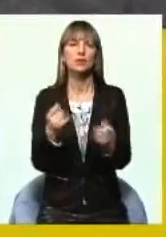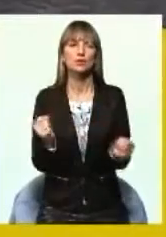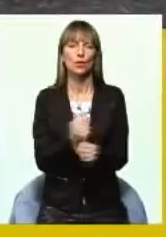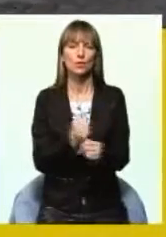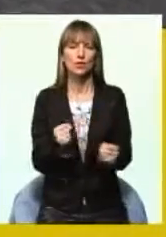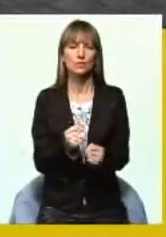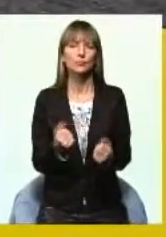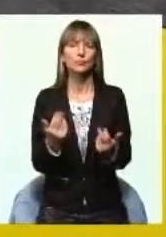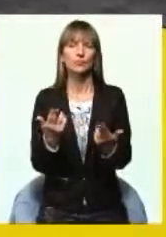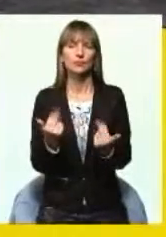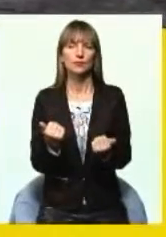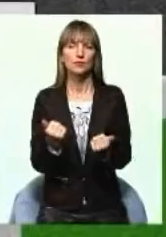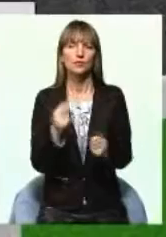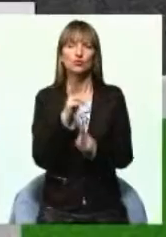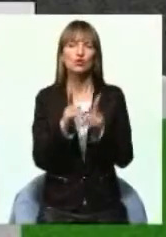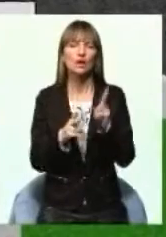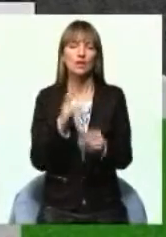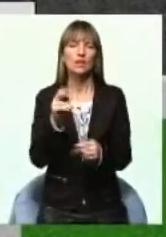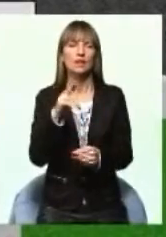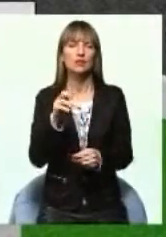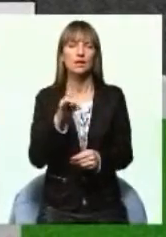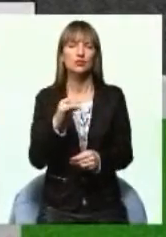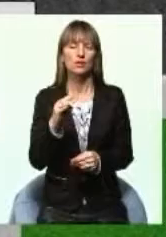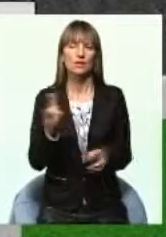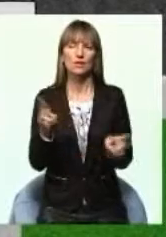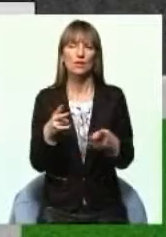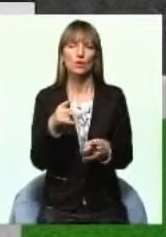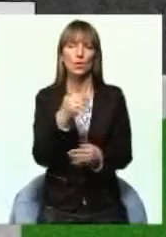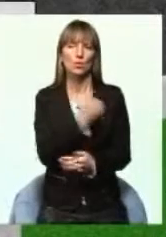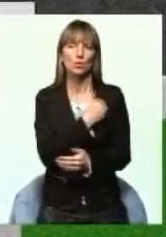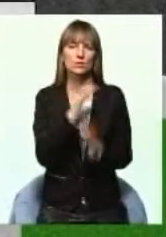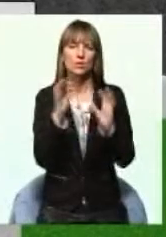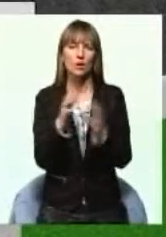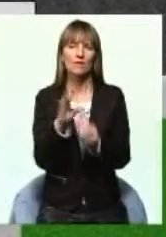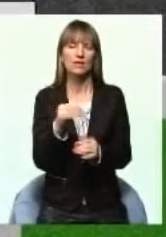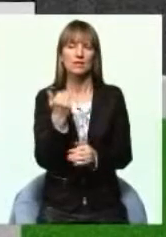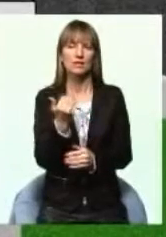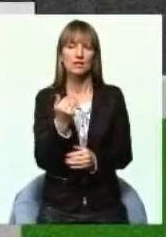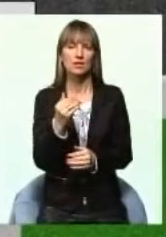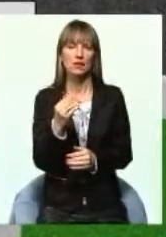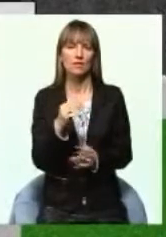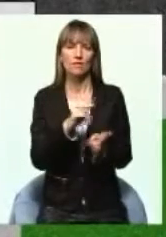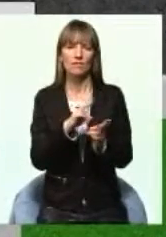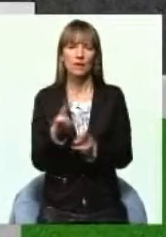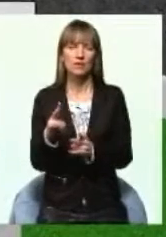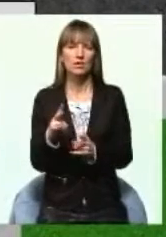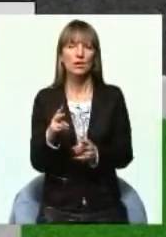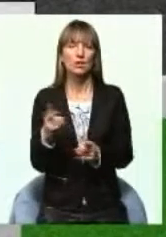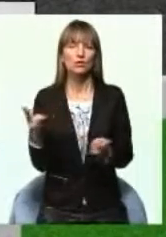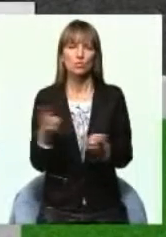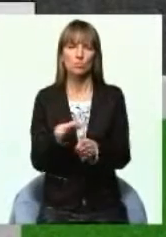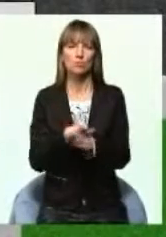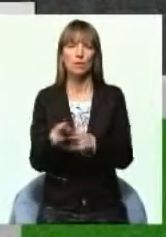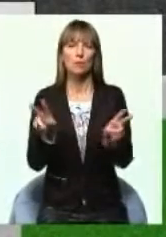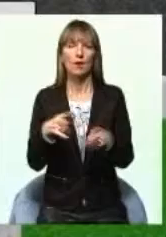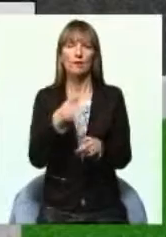Так, скаржитись на даїшників не варто, адже вони хочуть вас вберегти від лиха. Тож обов'язково дотримуйтесь правил під час руху на